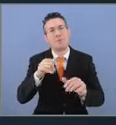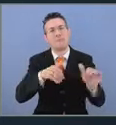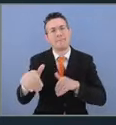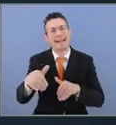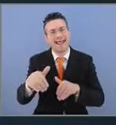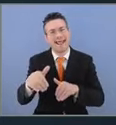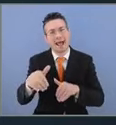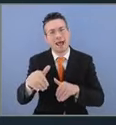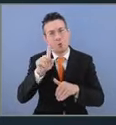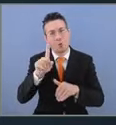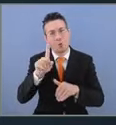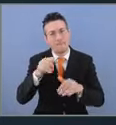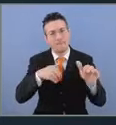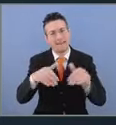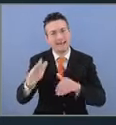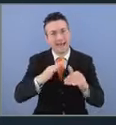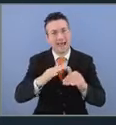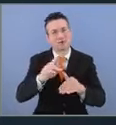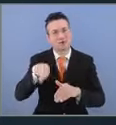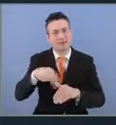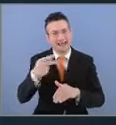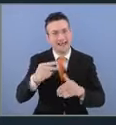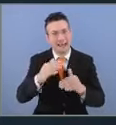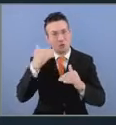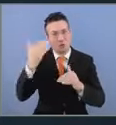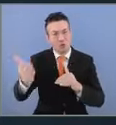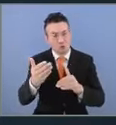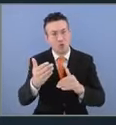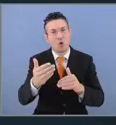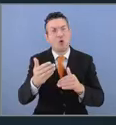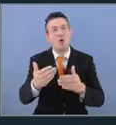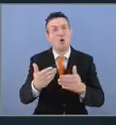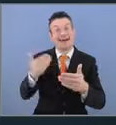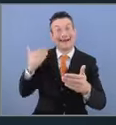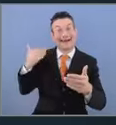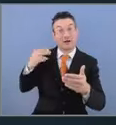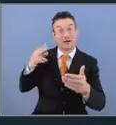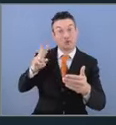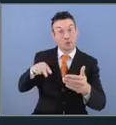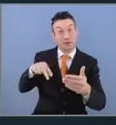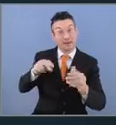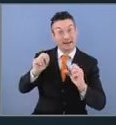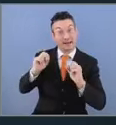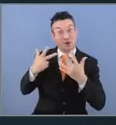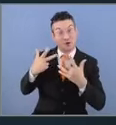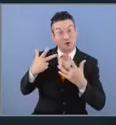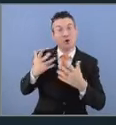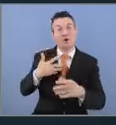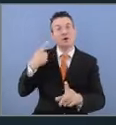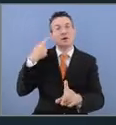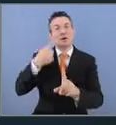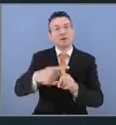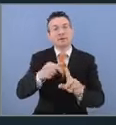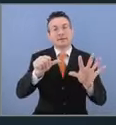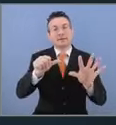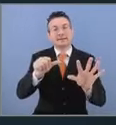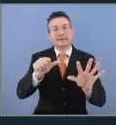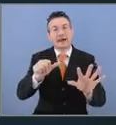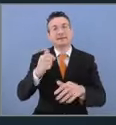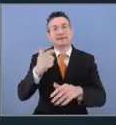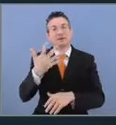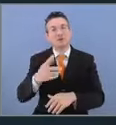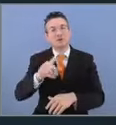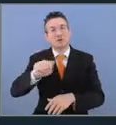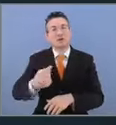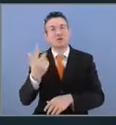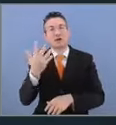del 2019, comunque in crescita rispetto al 2018, con un più 65,5 milioni. Questo è un successo che si